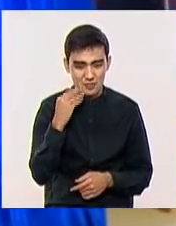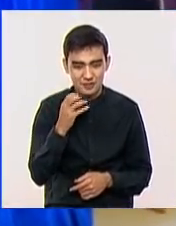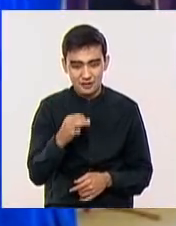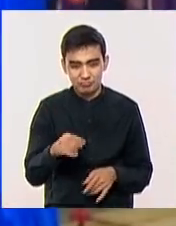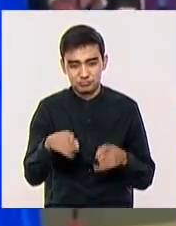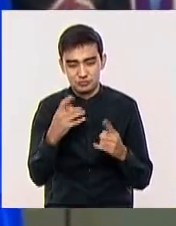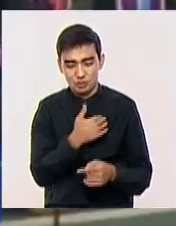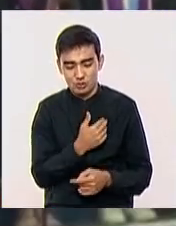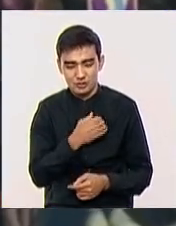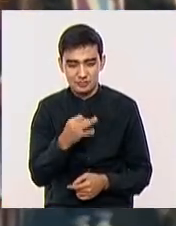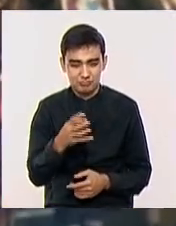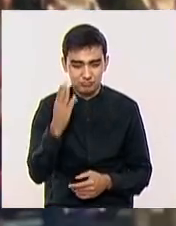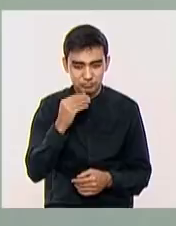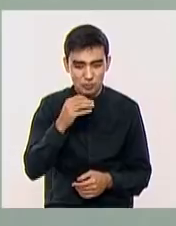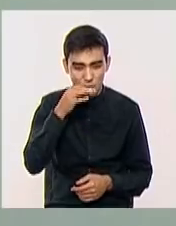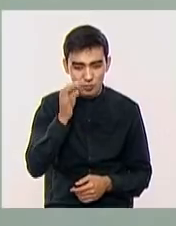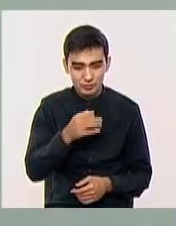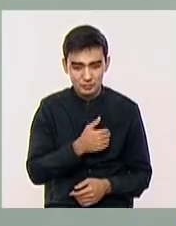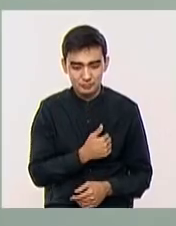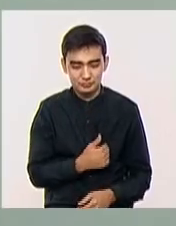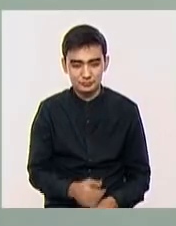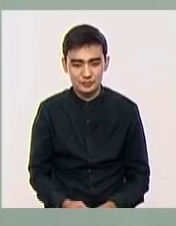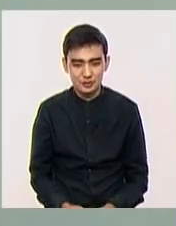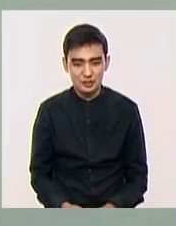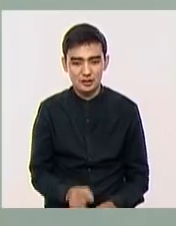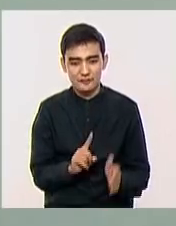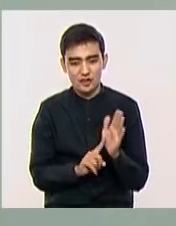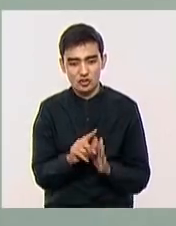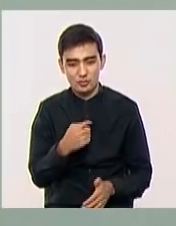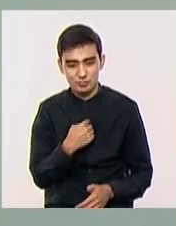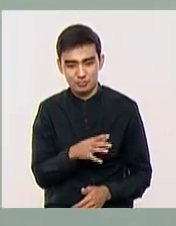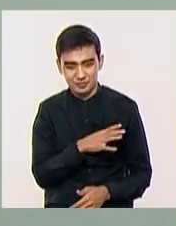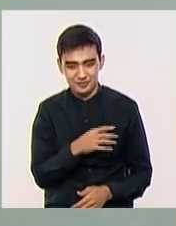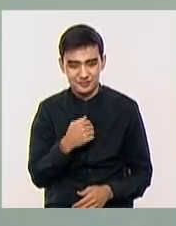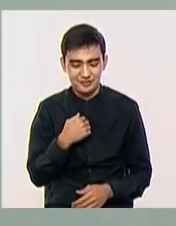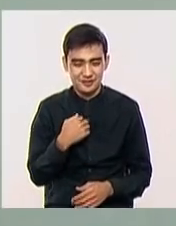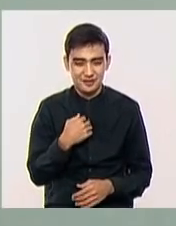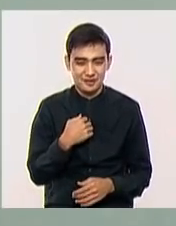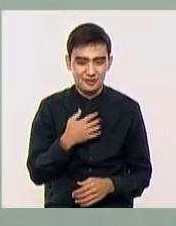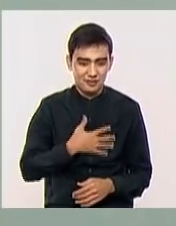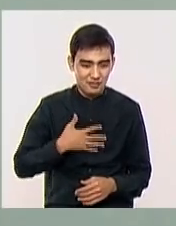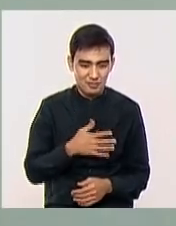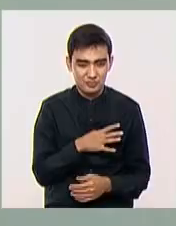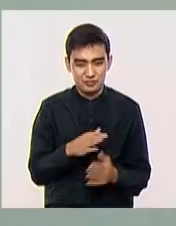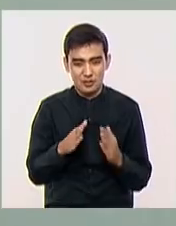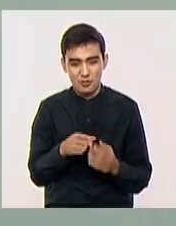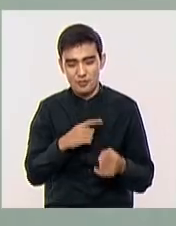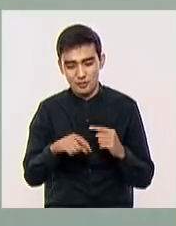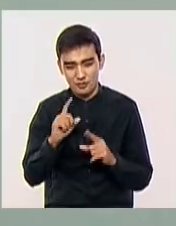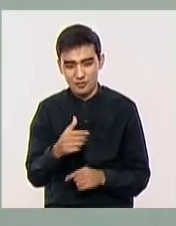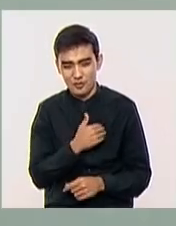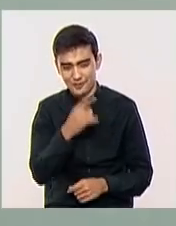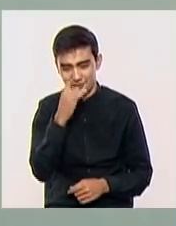и возможности получить международный опыт. Вначале у меня была адаптация. Я очень сильно стрессовала, хотела домой, обратно